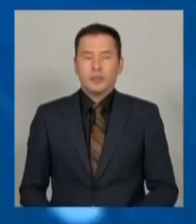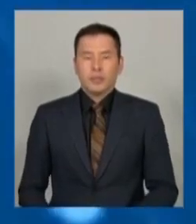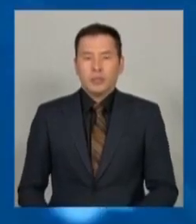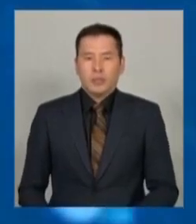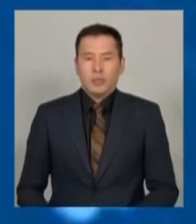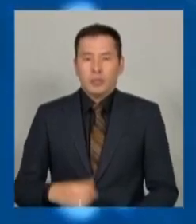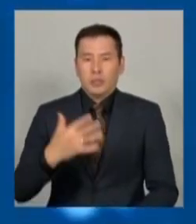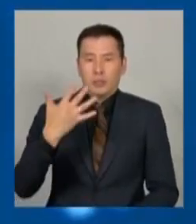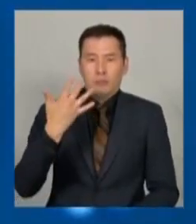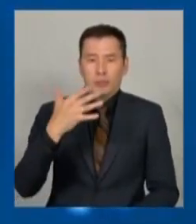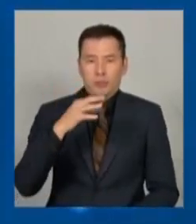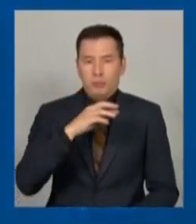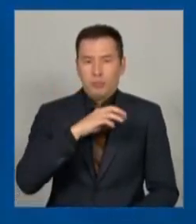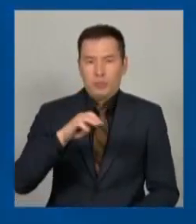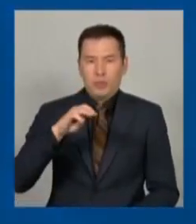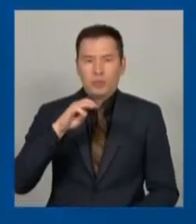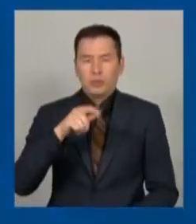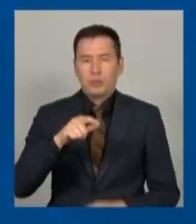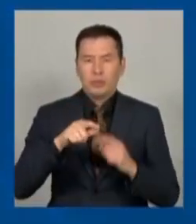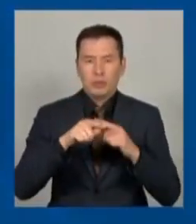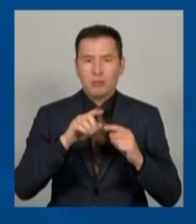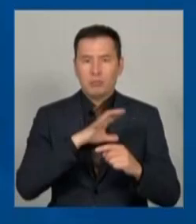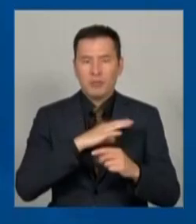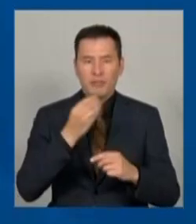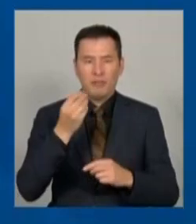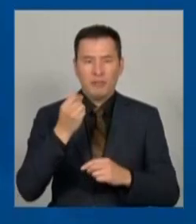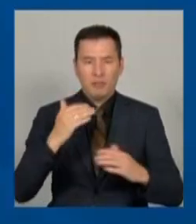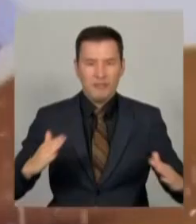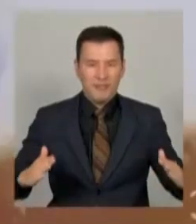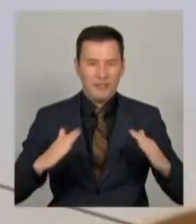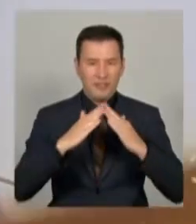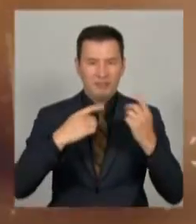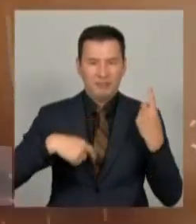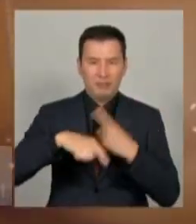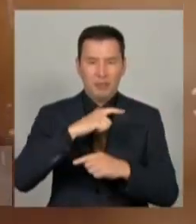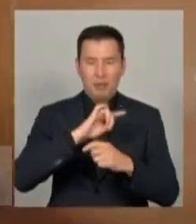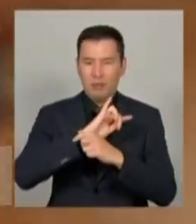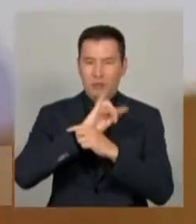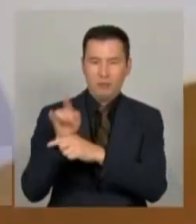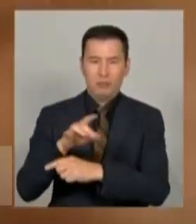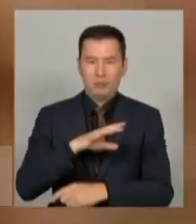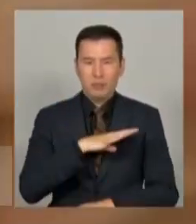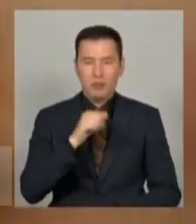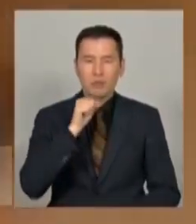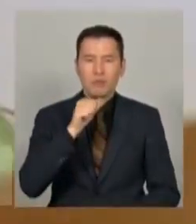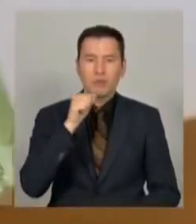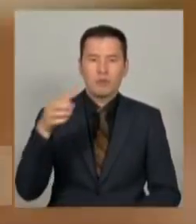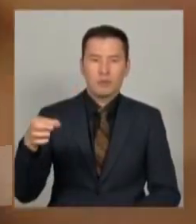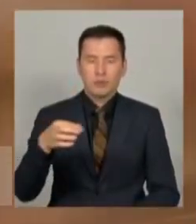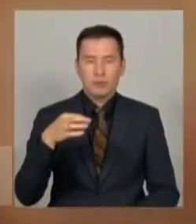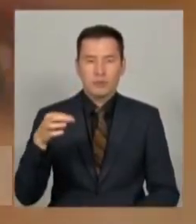На 50 миллионов тенге обманула вкладчиков организатор финансовой пирамиды в Кустанайской области. Об этом сообщили в агентстве по